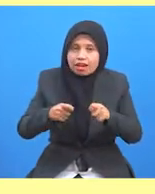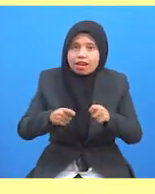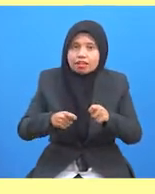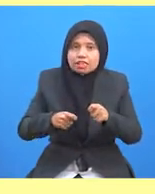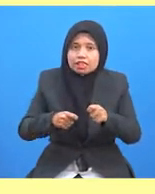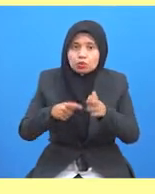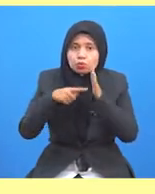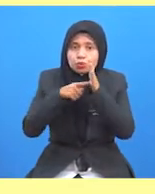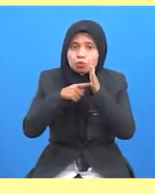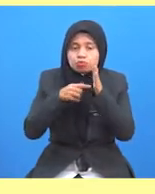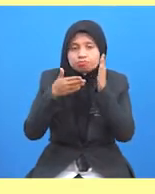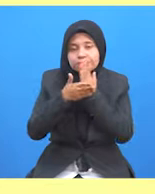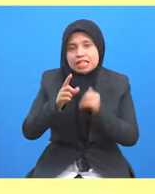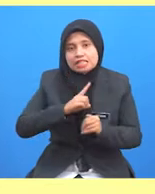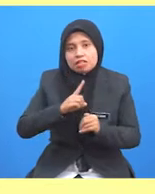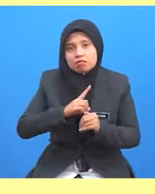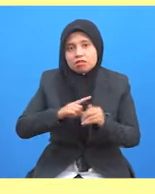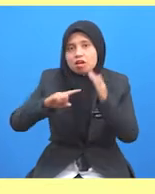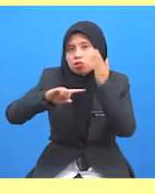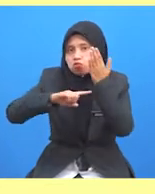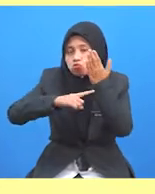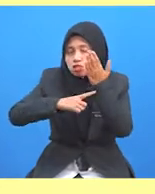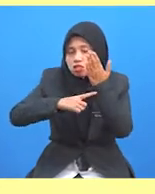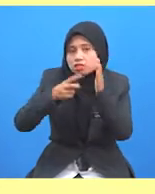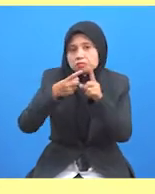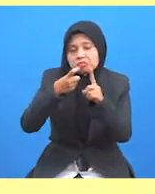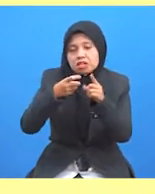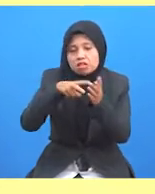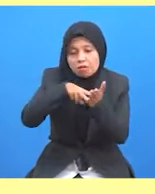kita mencari kemuliaan yang lain daripadanya,